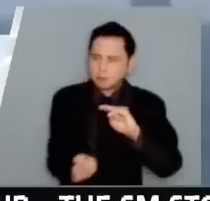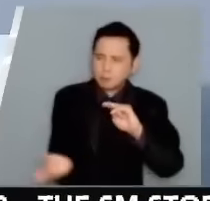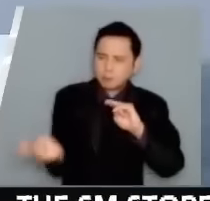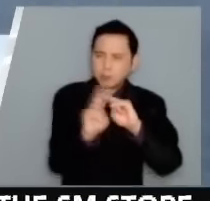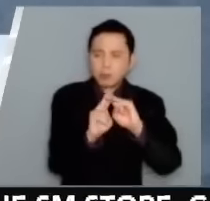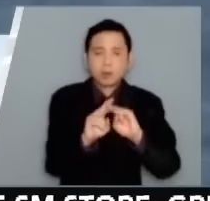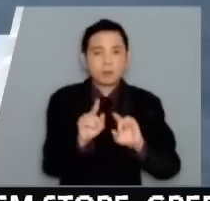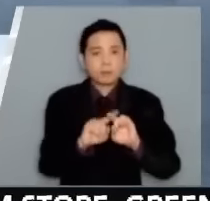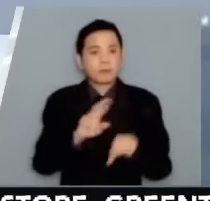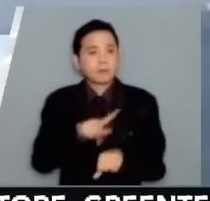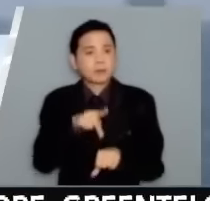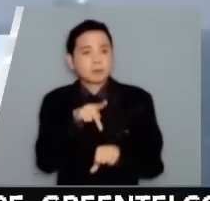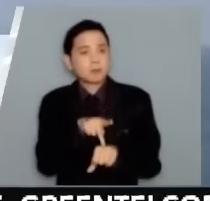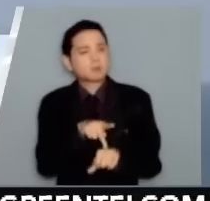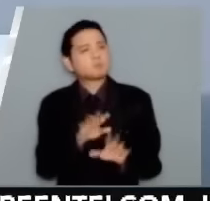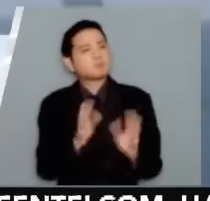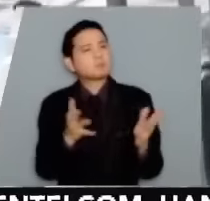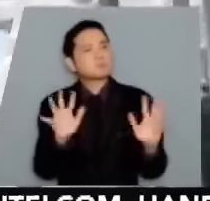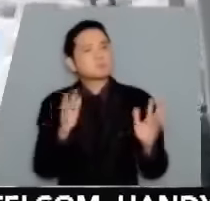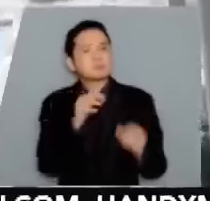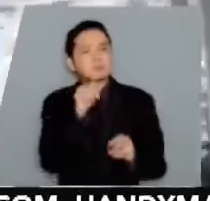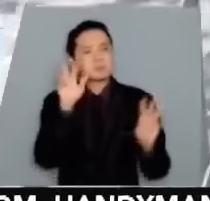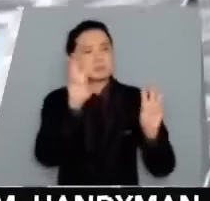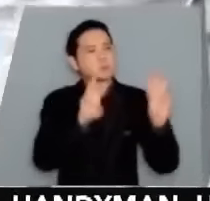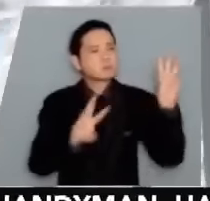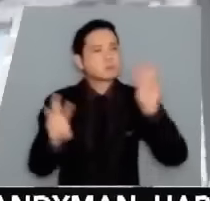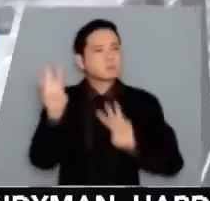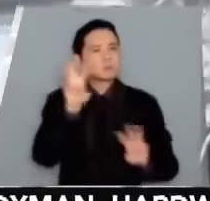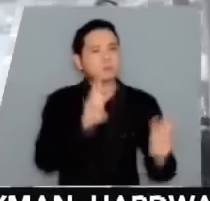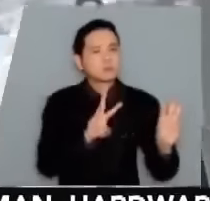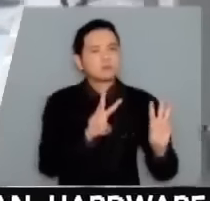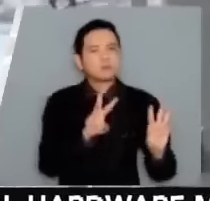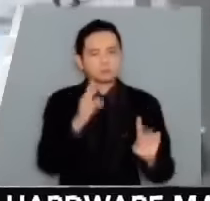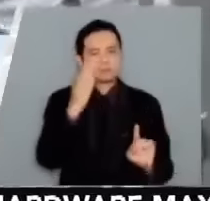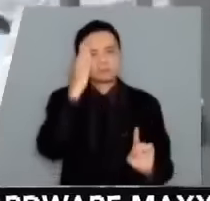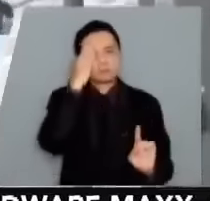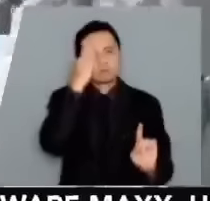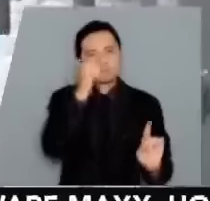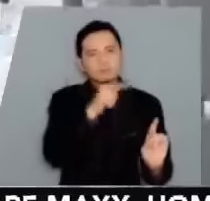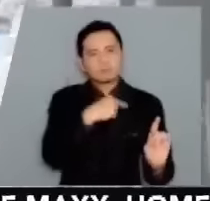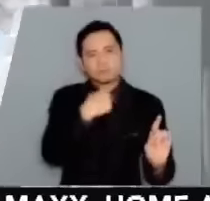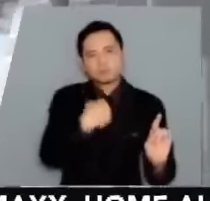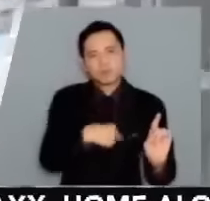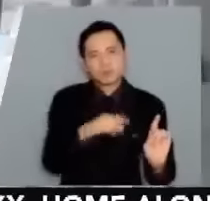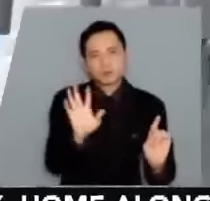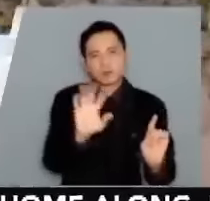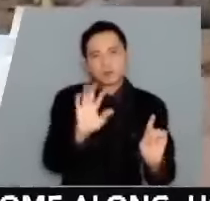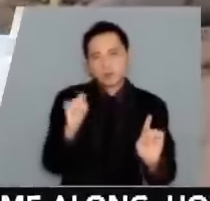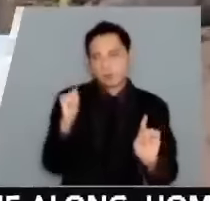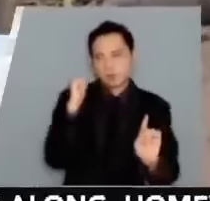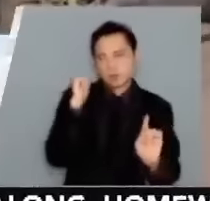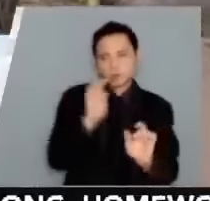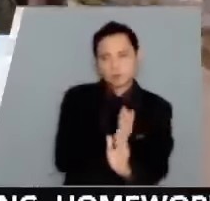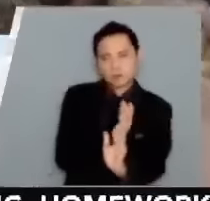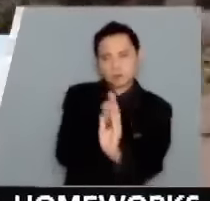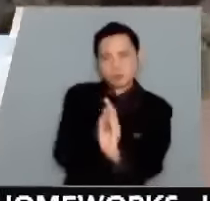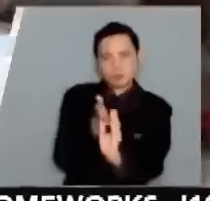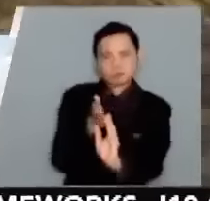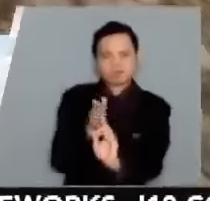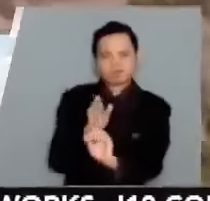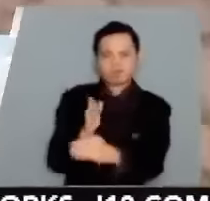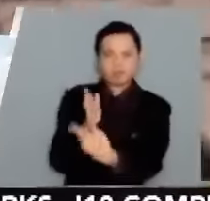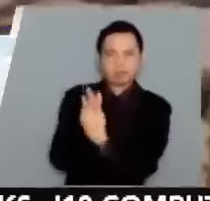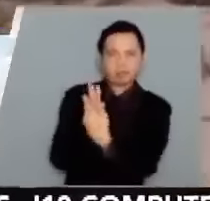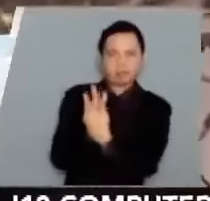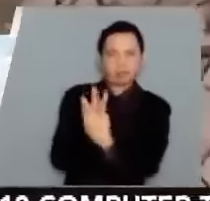Philippine Navy at hindi rin daw nila inaasahang makikialam ang China sa Balikatan 2024. Isa sa mga inaabangan